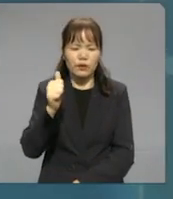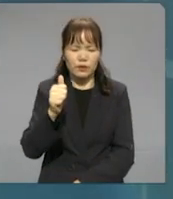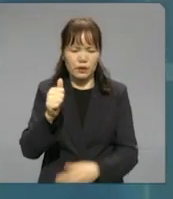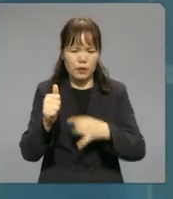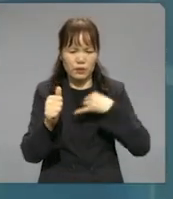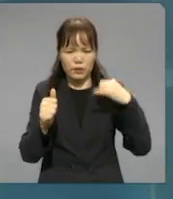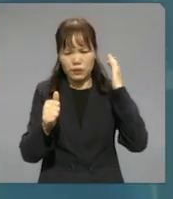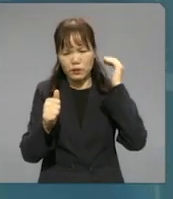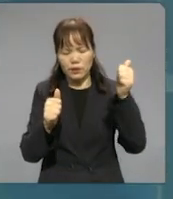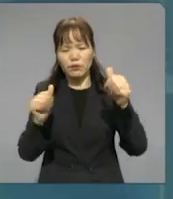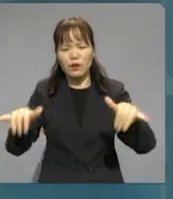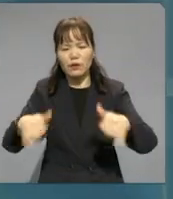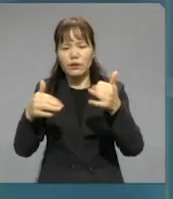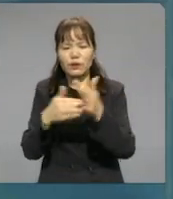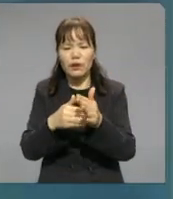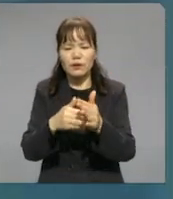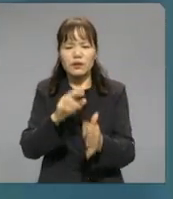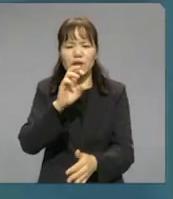겁니다